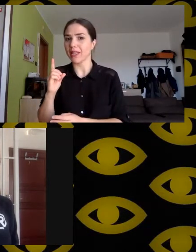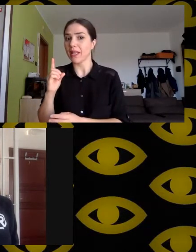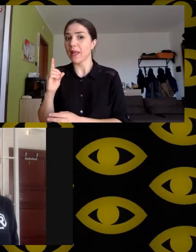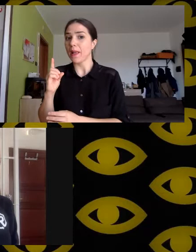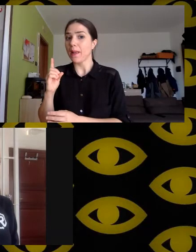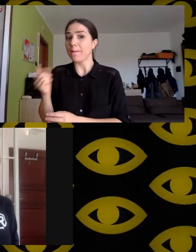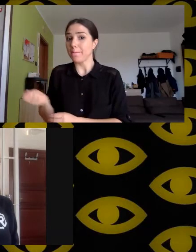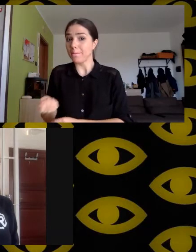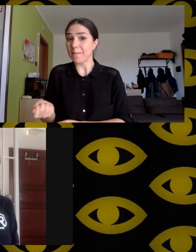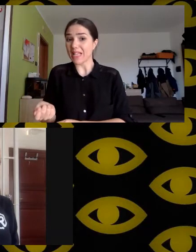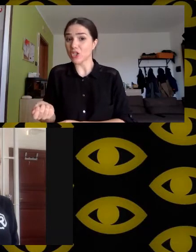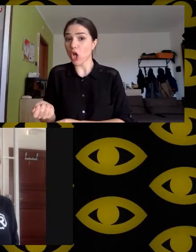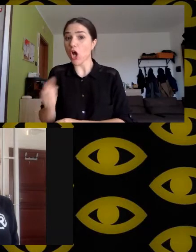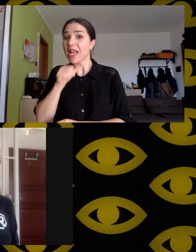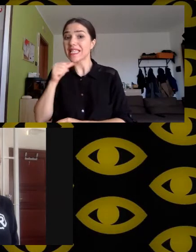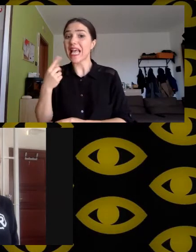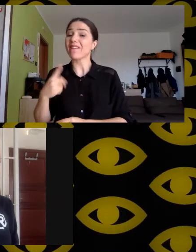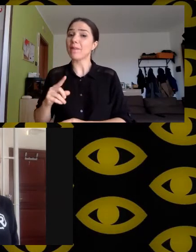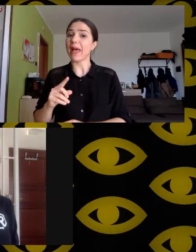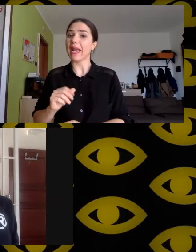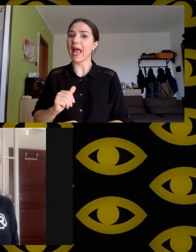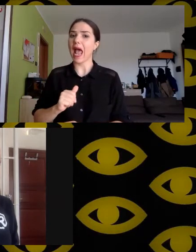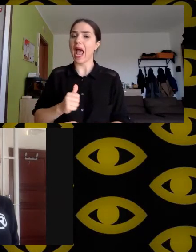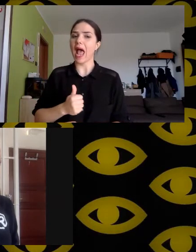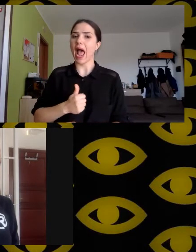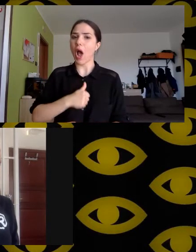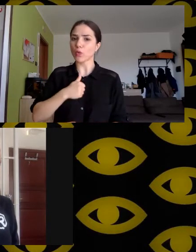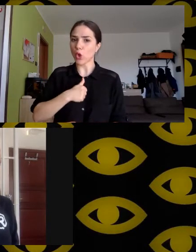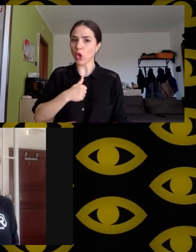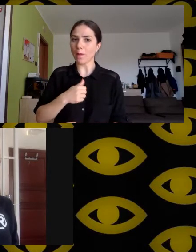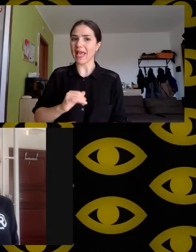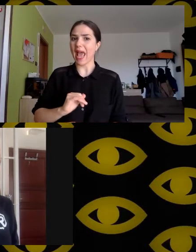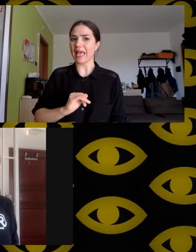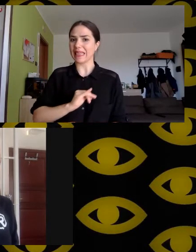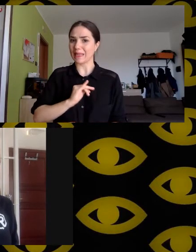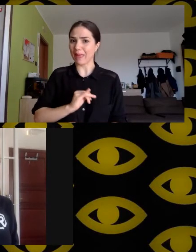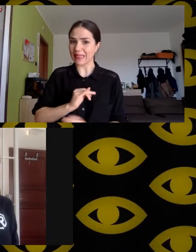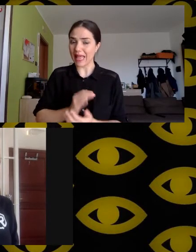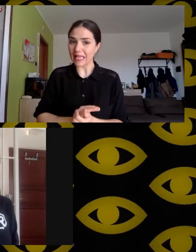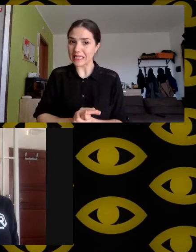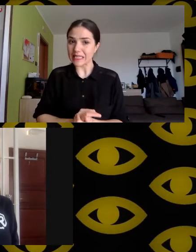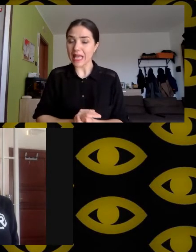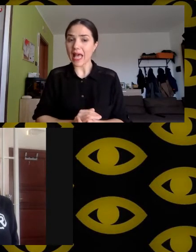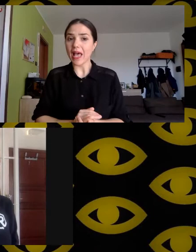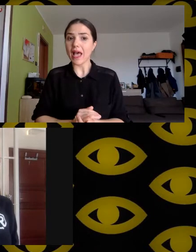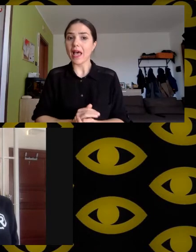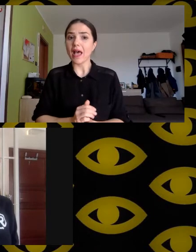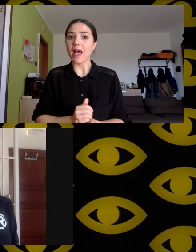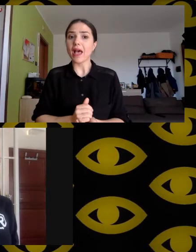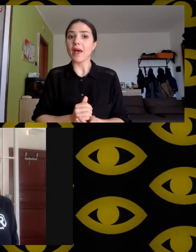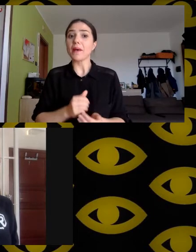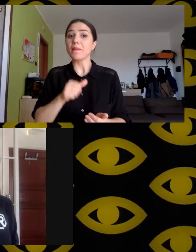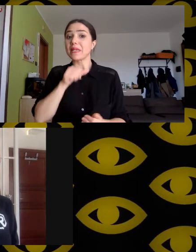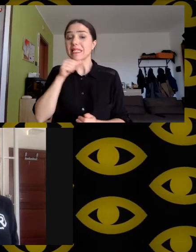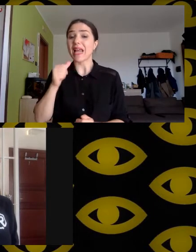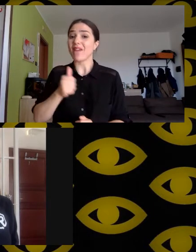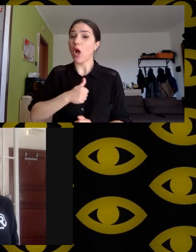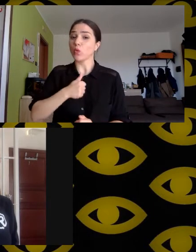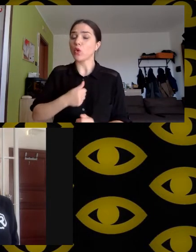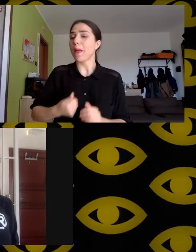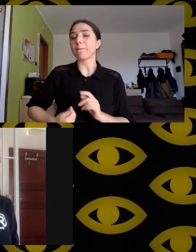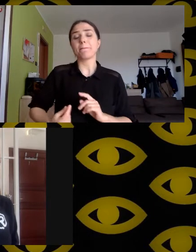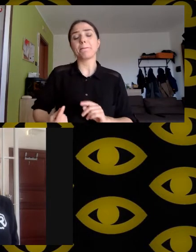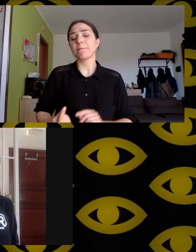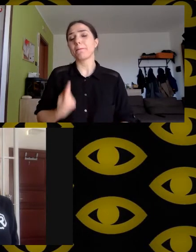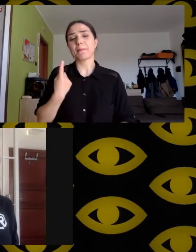Il cane è un mezzo per raggiungere l'indipendenza, perché si sa che l'autonomia e l'indipendenza sono le prime cose che un non